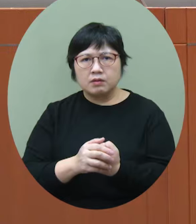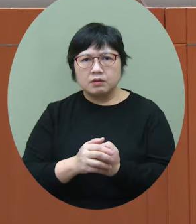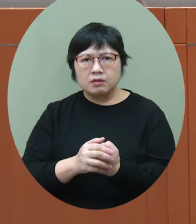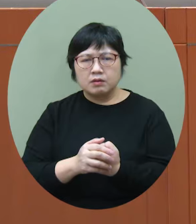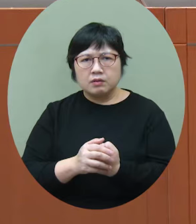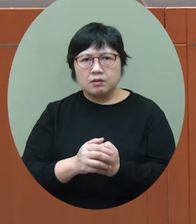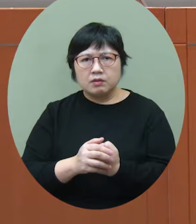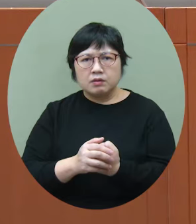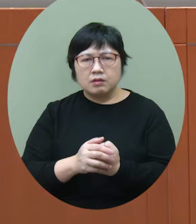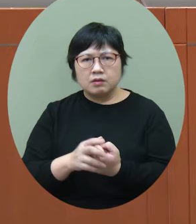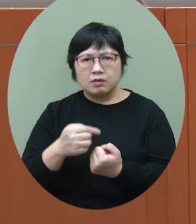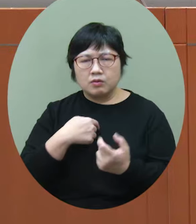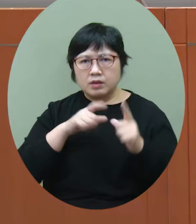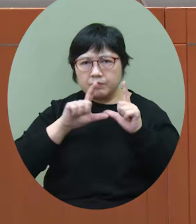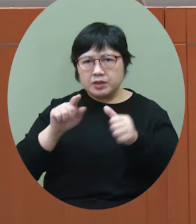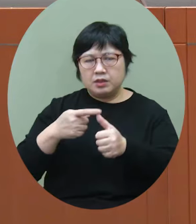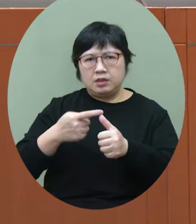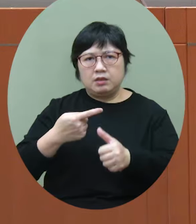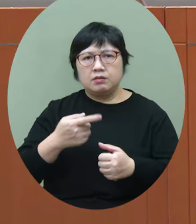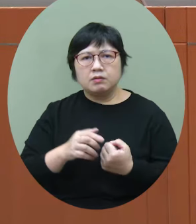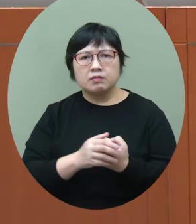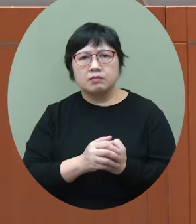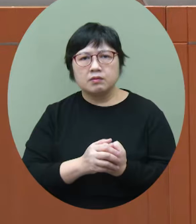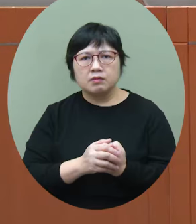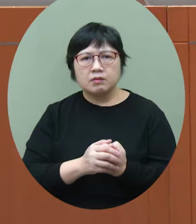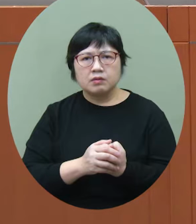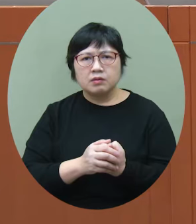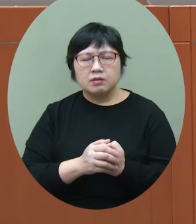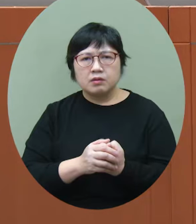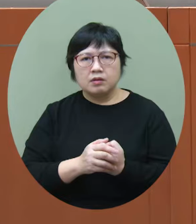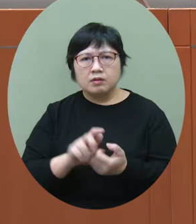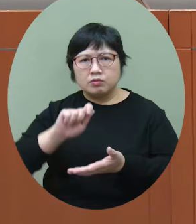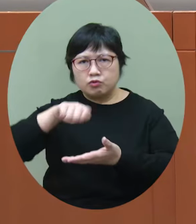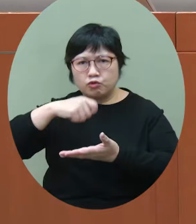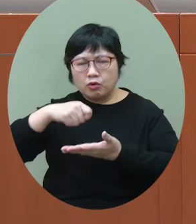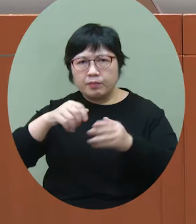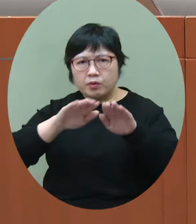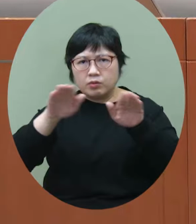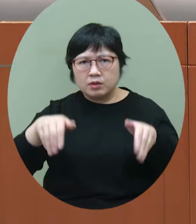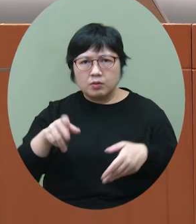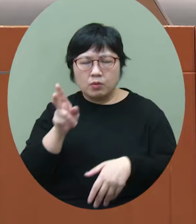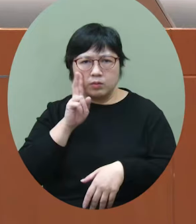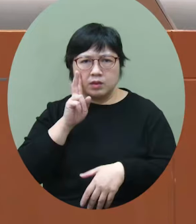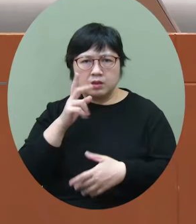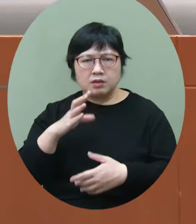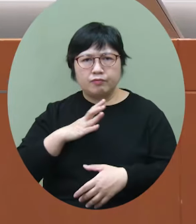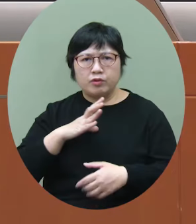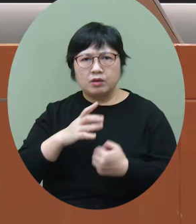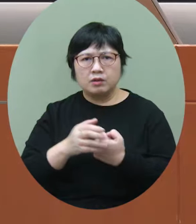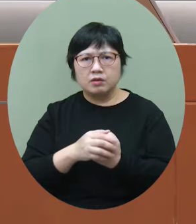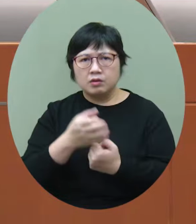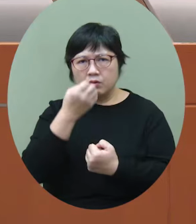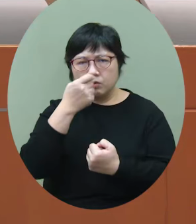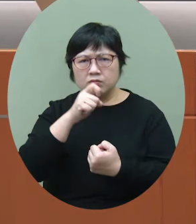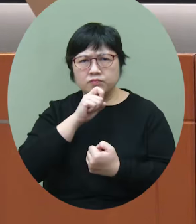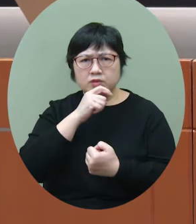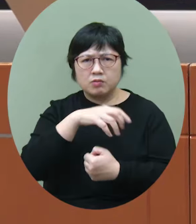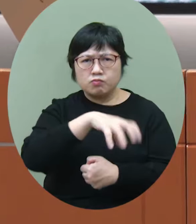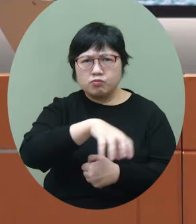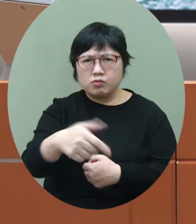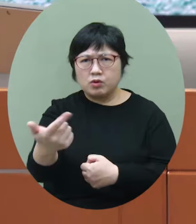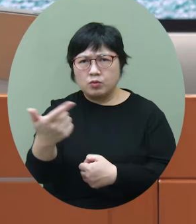或者我先答先。 哦，好啊，唔該。 那個粥店類似的情況，我諗全港都有很多呢類